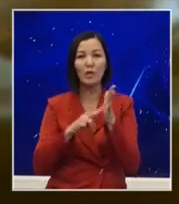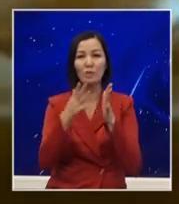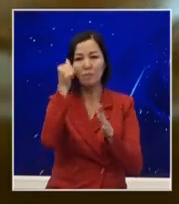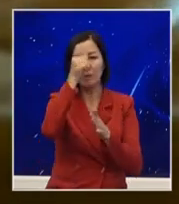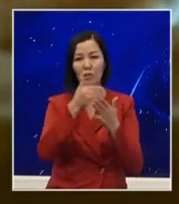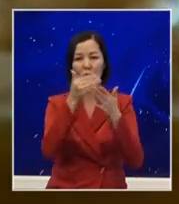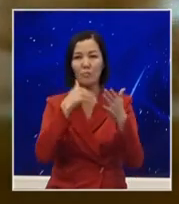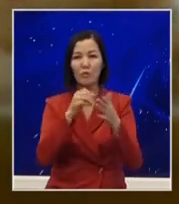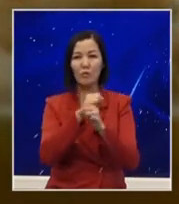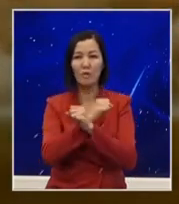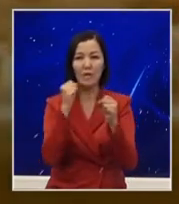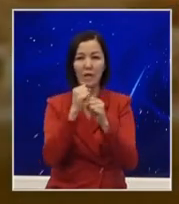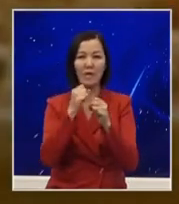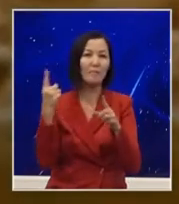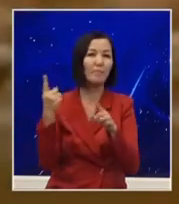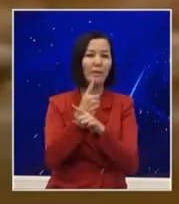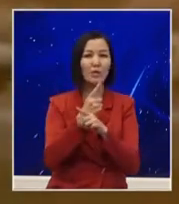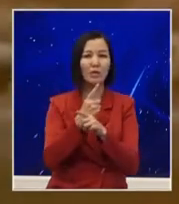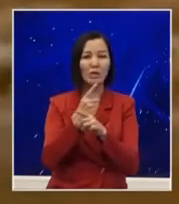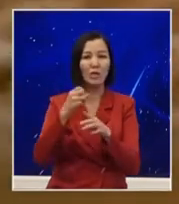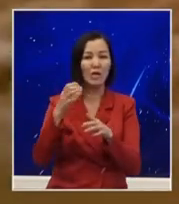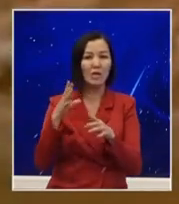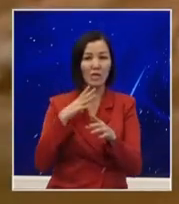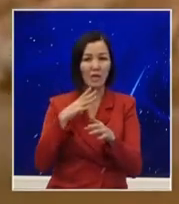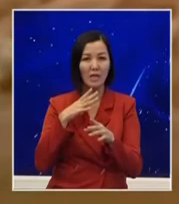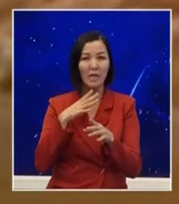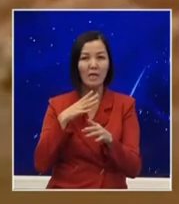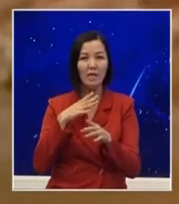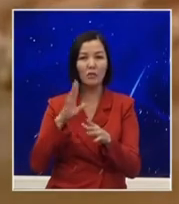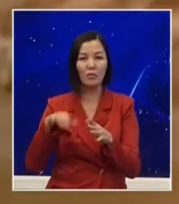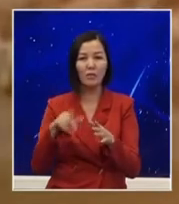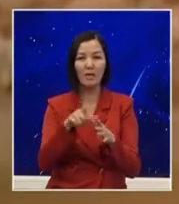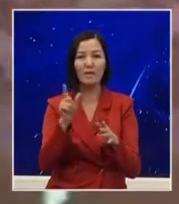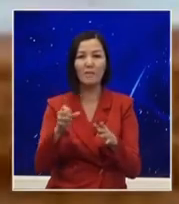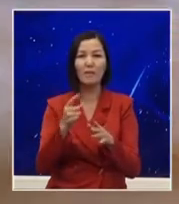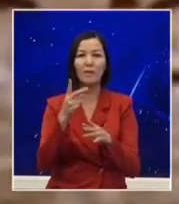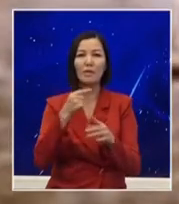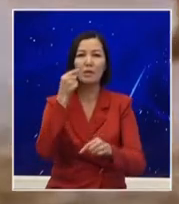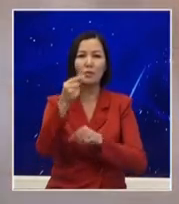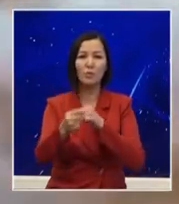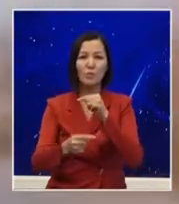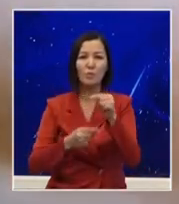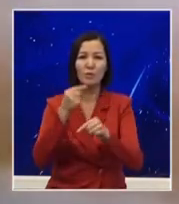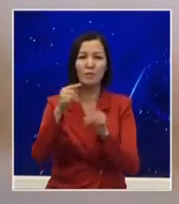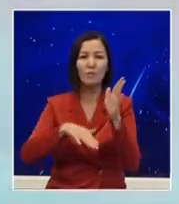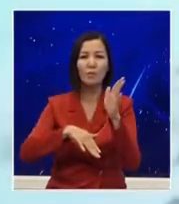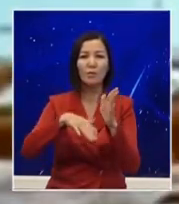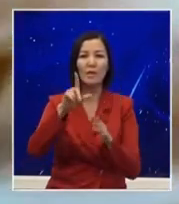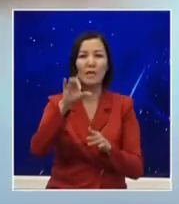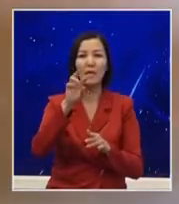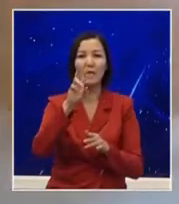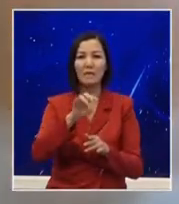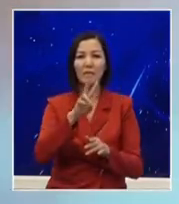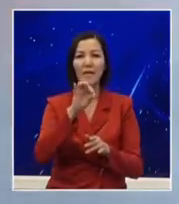бұрын ядролық қару бірінші рет жарылған. Содан бері адамдардың бірнеше буыны өсіп жетіліп, Хиросима